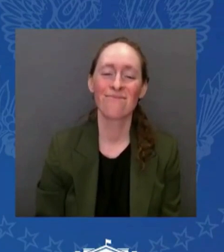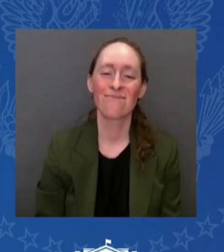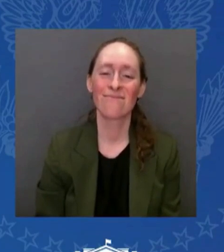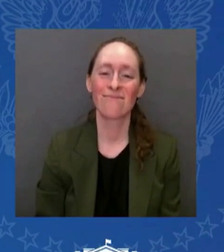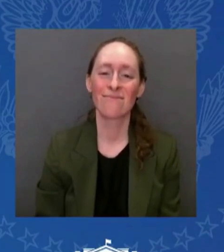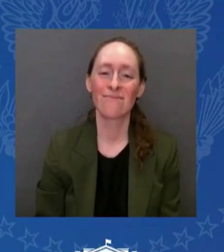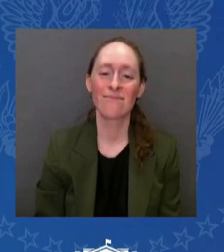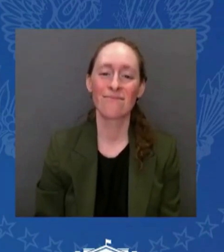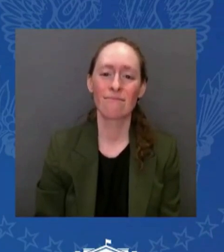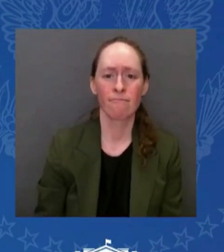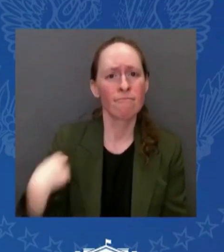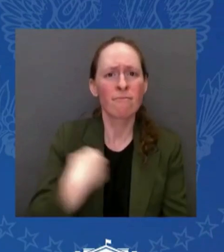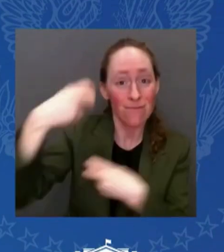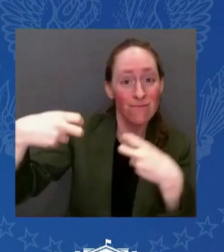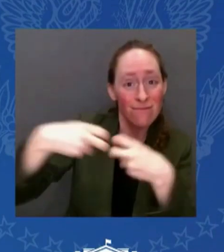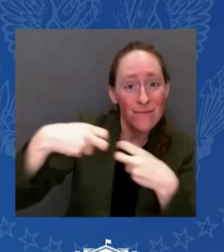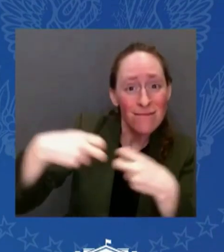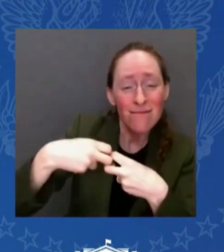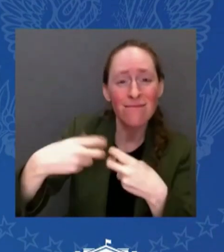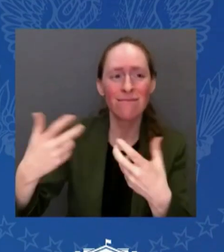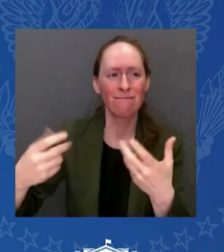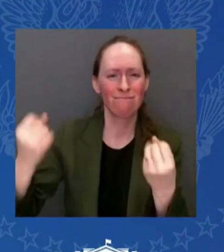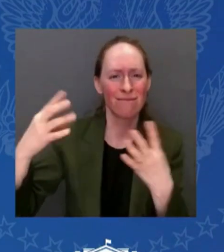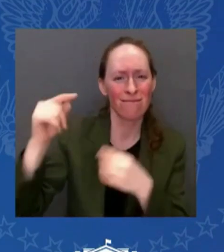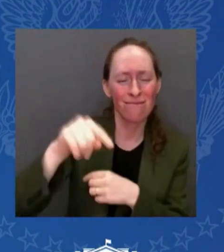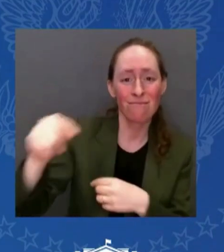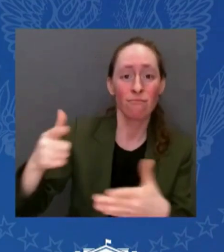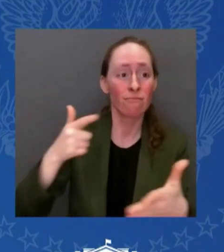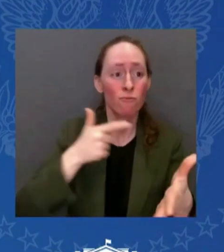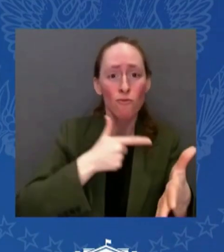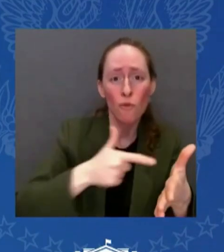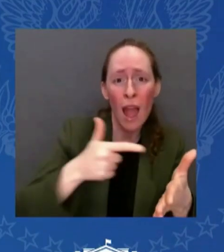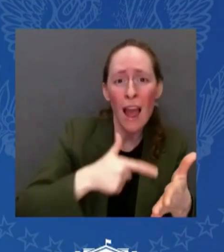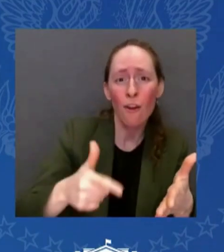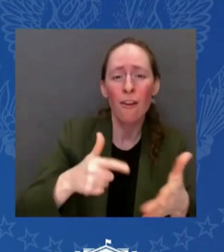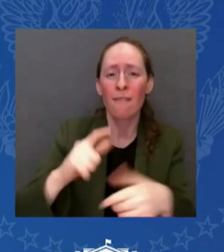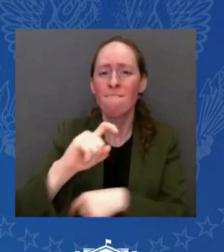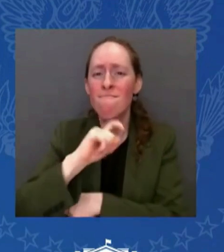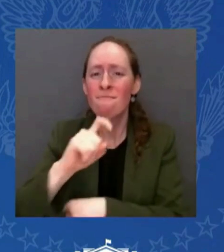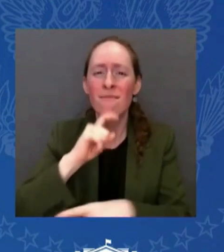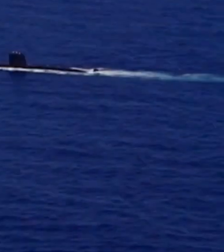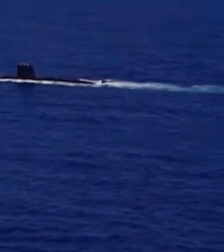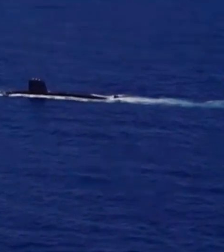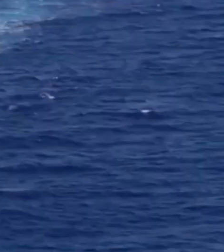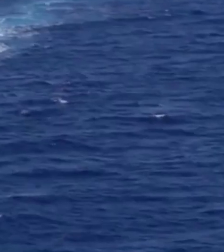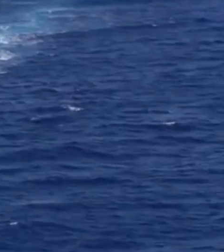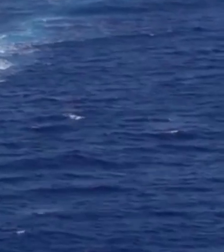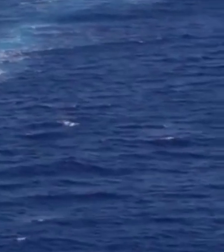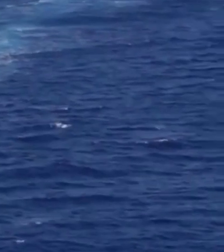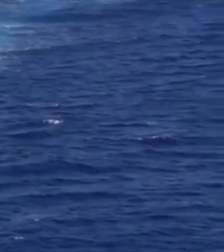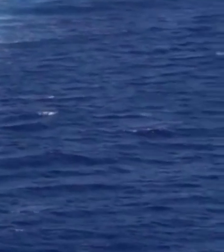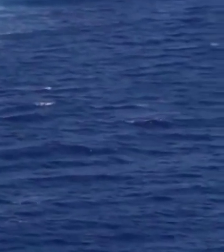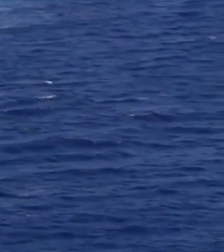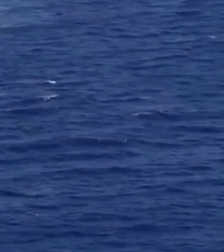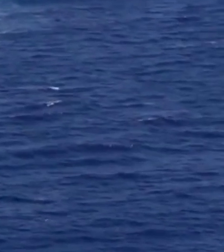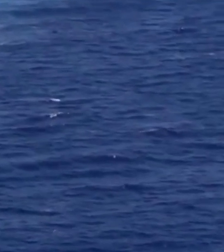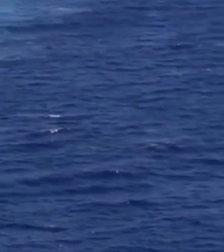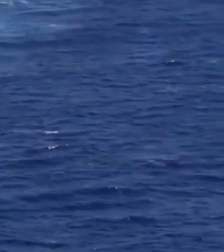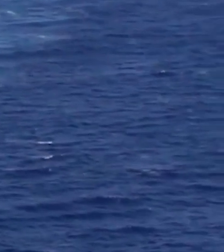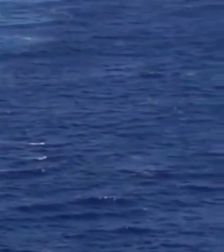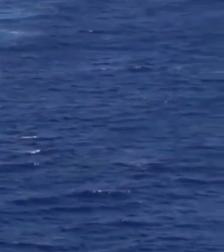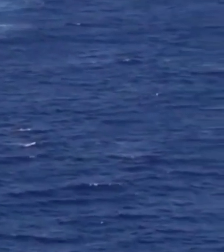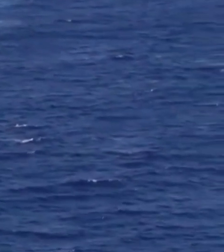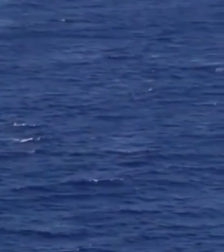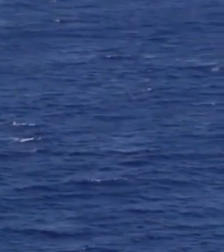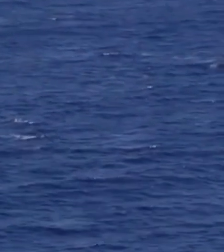Australia, isang major upgrade ito sa military capabilities ng bansa. Ikalawa na ang Australia sa tatanggap ng elite nuclear